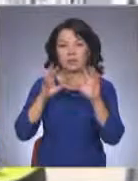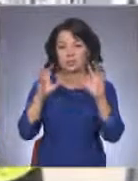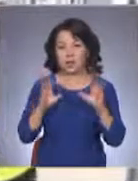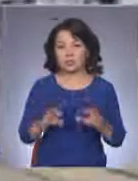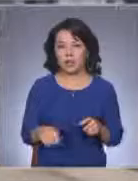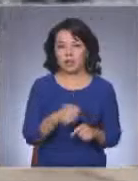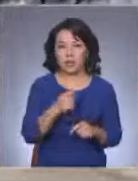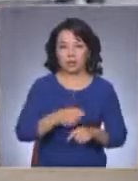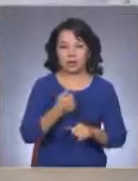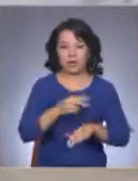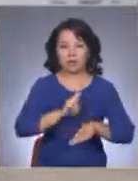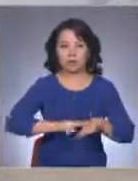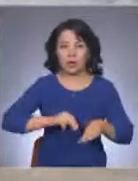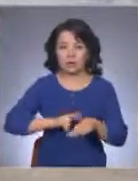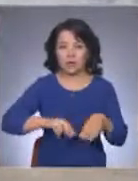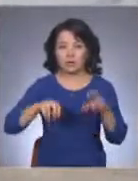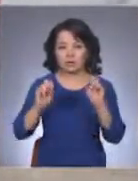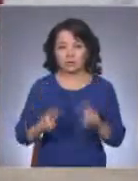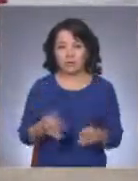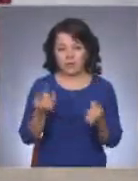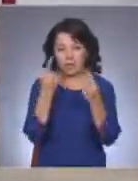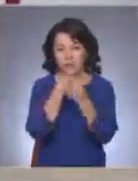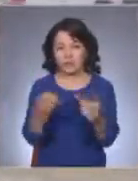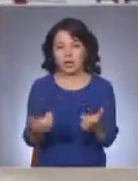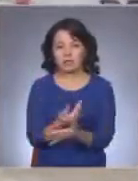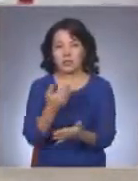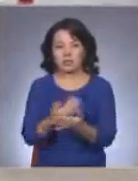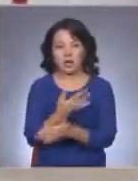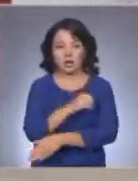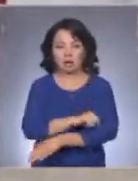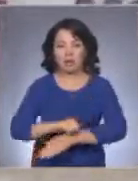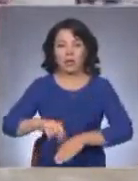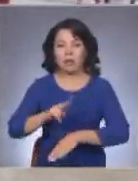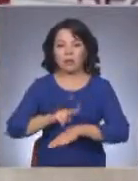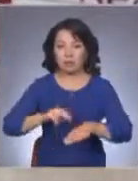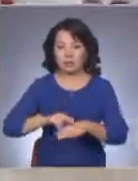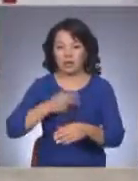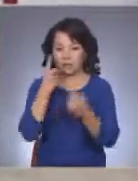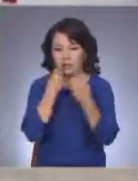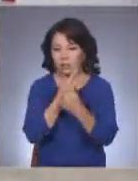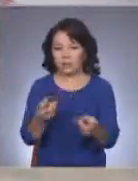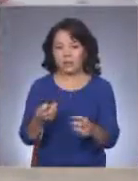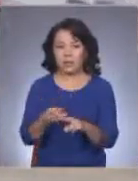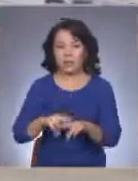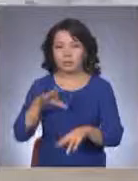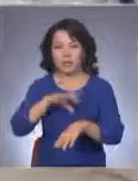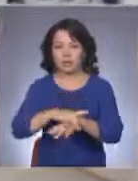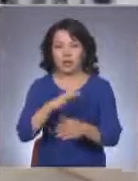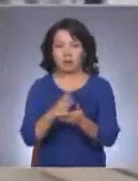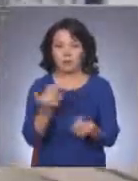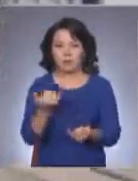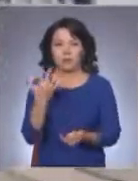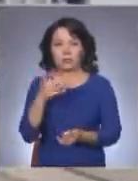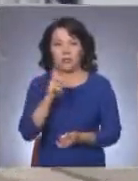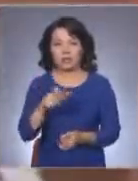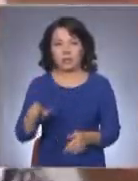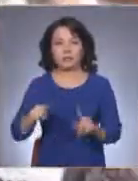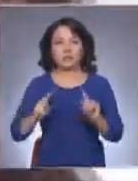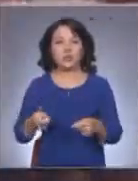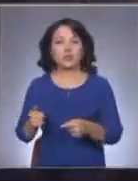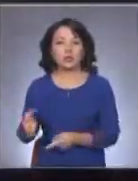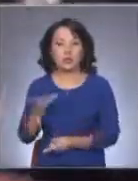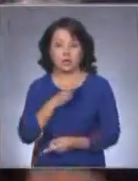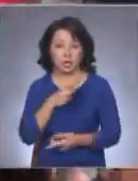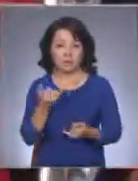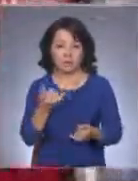туралы тәртіп сақшыларына мигранттардың өздері хабарлаған. Еске сала кетейік, өткен аптада Палермо қаласында тағы 5 адам тұтқындалған